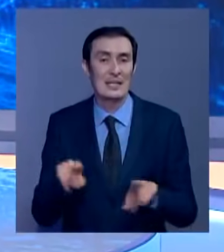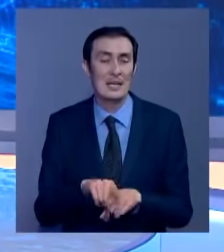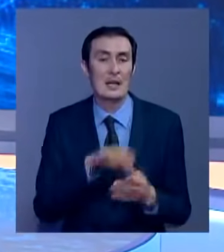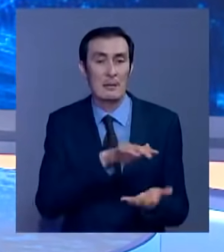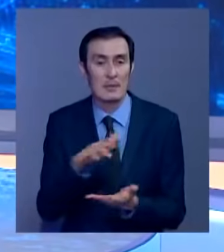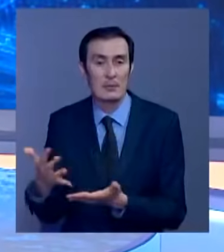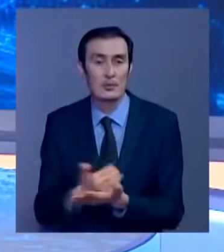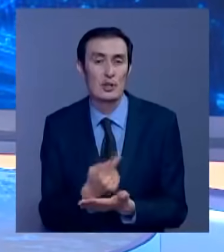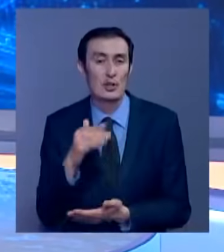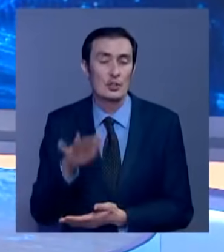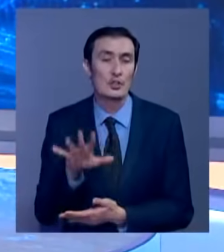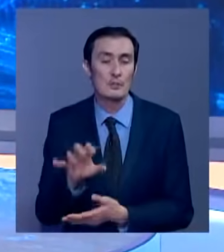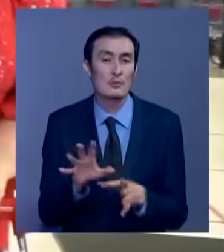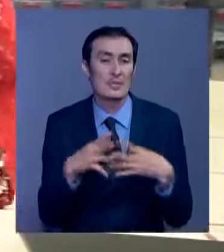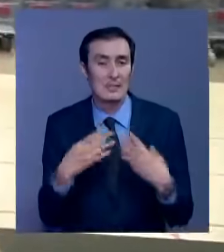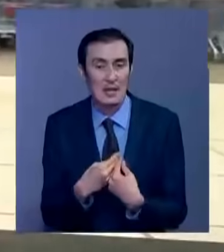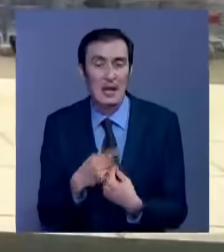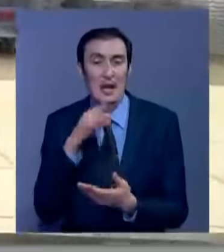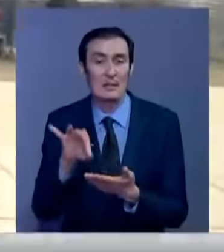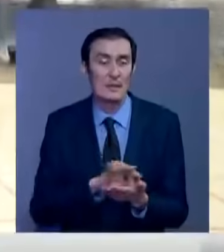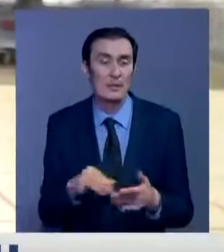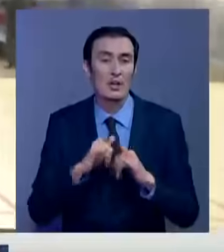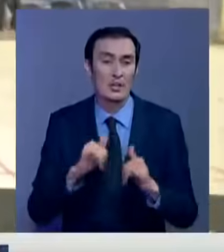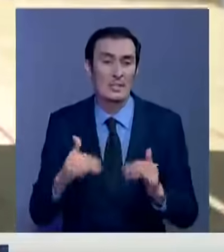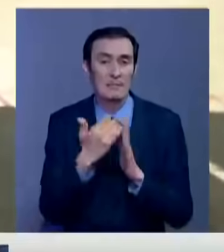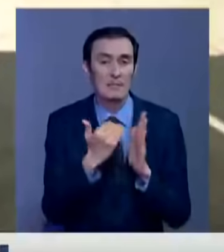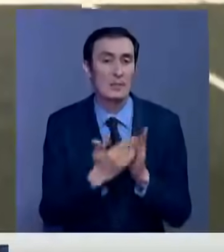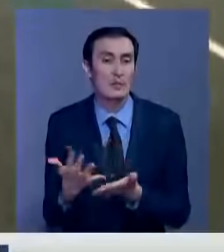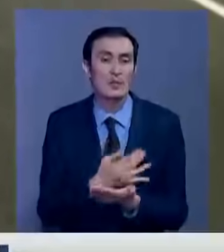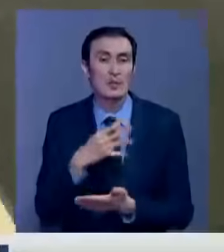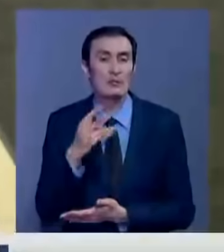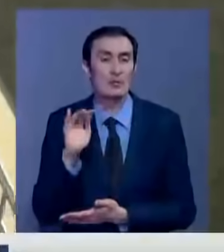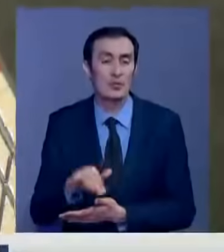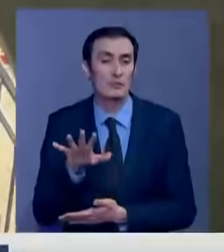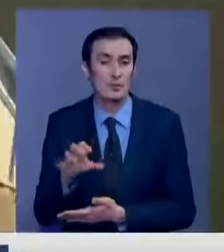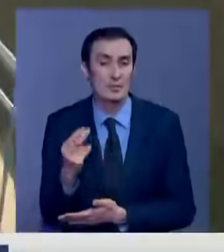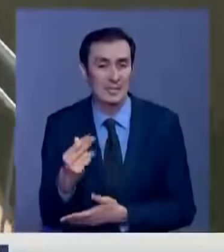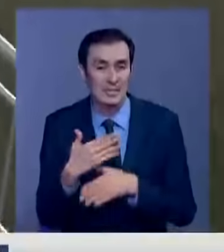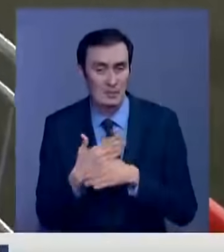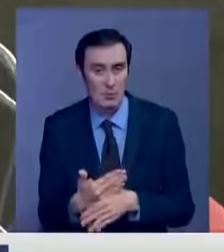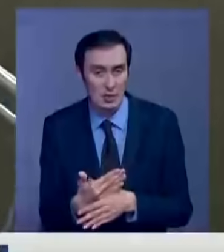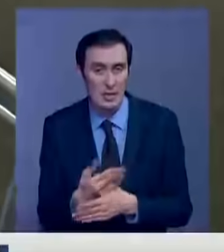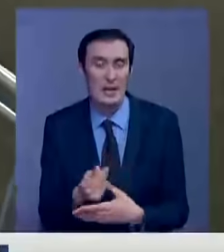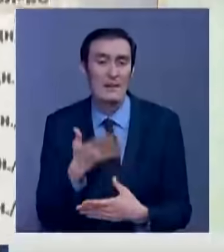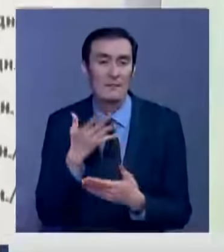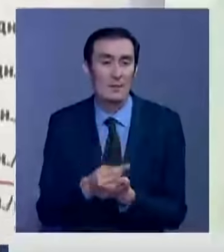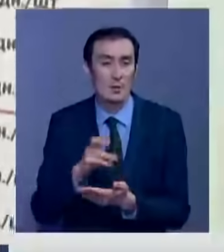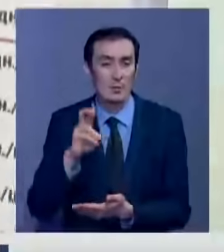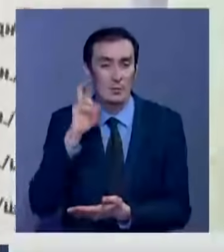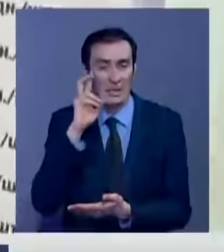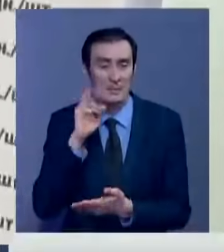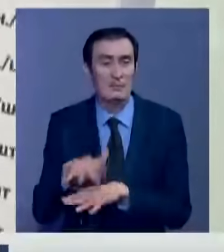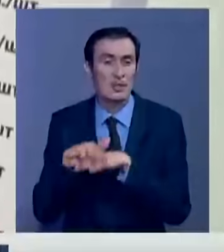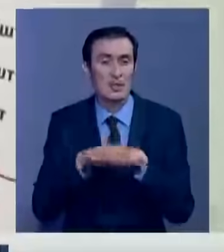комплекты получили 1500 семей. Одновременно с этим расширен список получателей 42,5 тысяч тенге. Выплата от